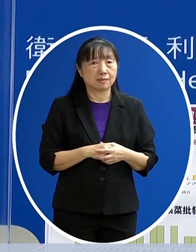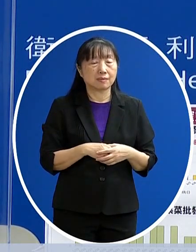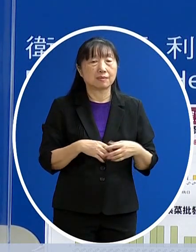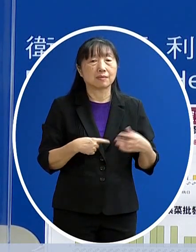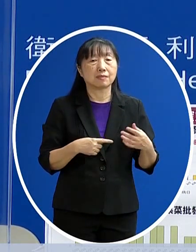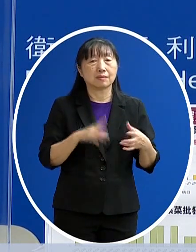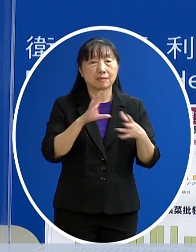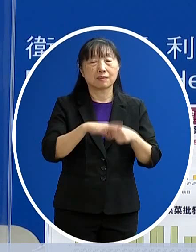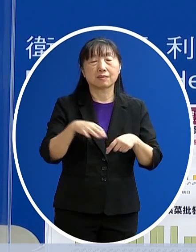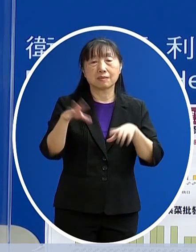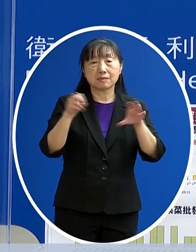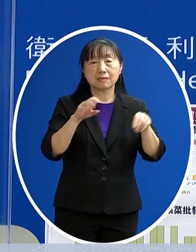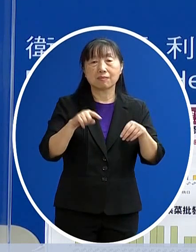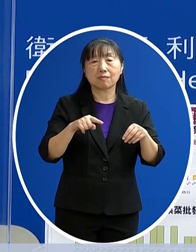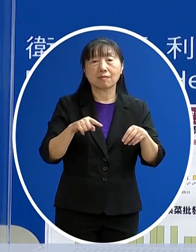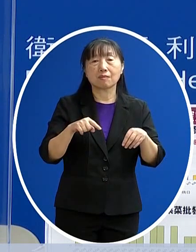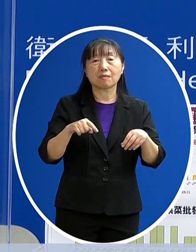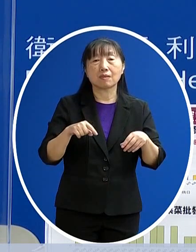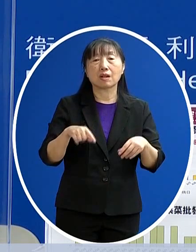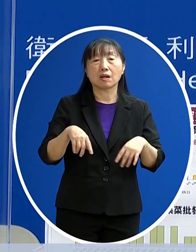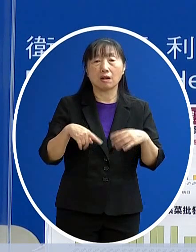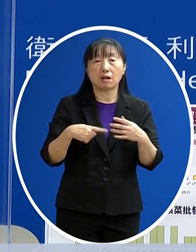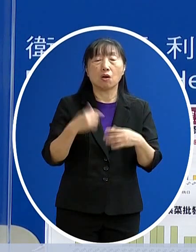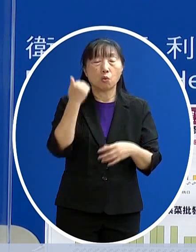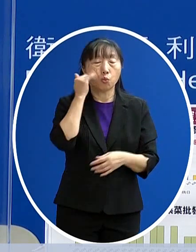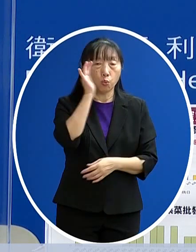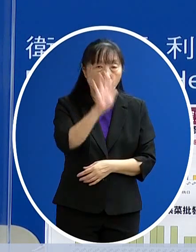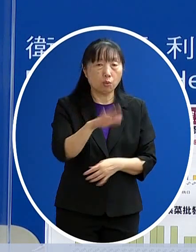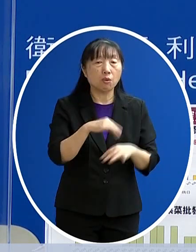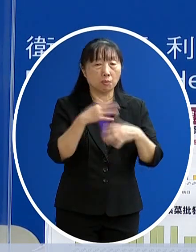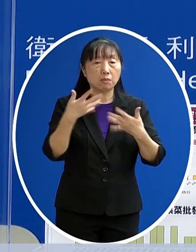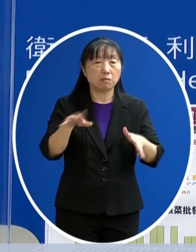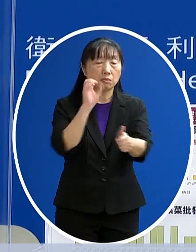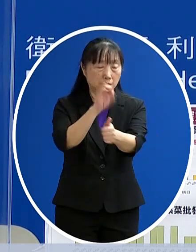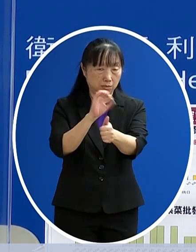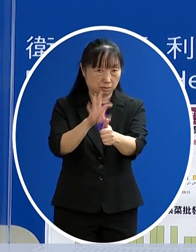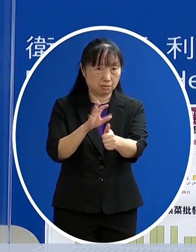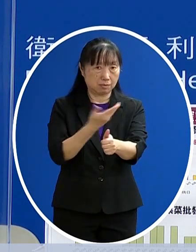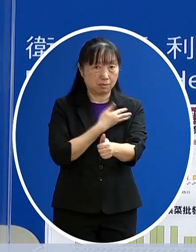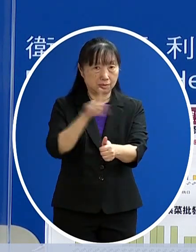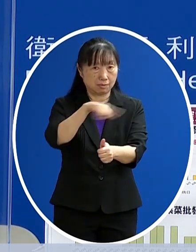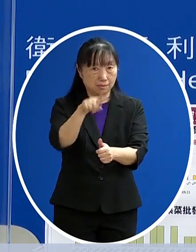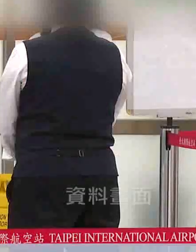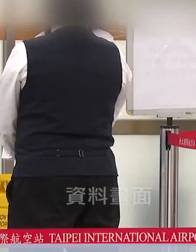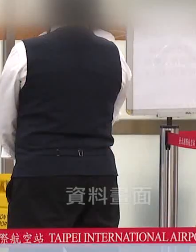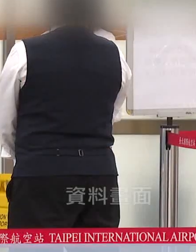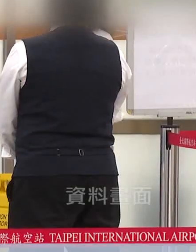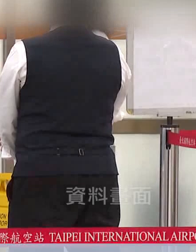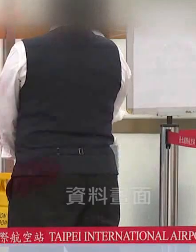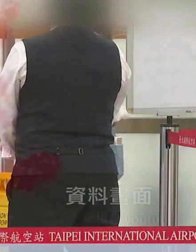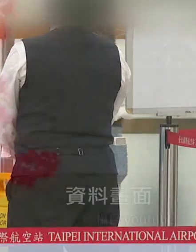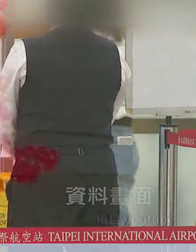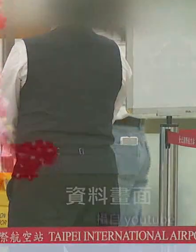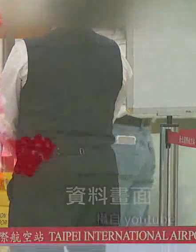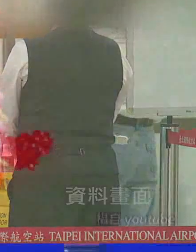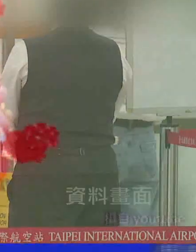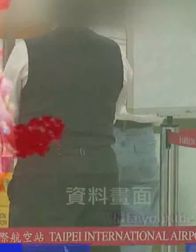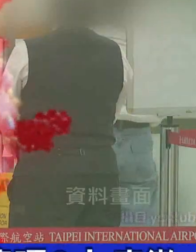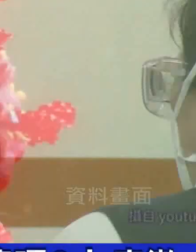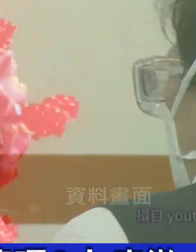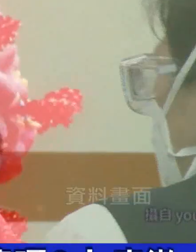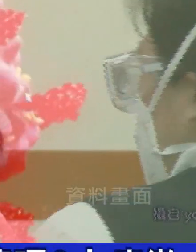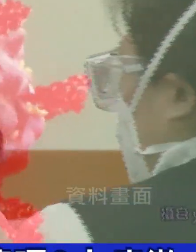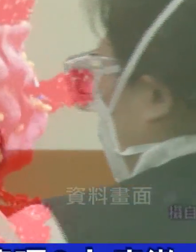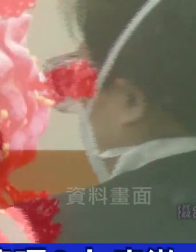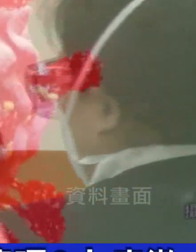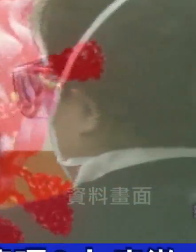是也提供给大家多一点一个讯息，那各方面的资料我们就多参考一些。 强调各方资料都会作为参